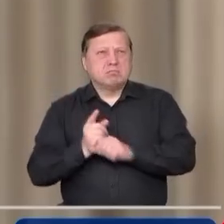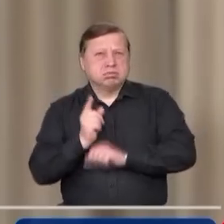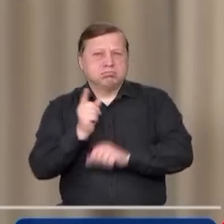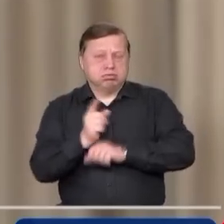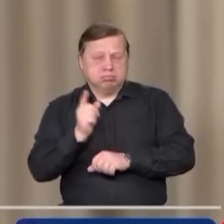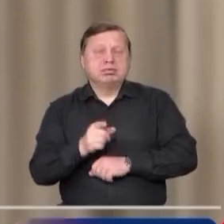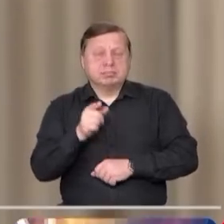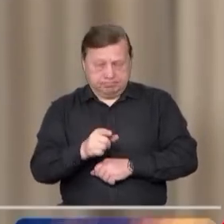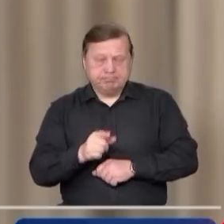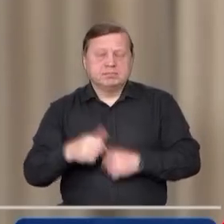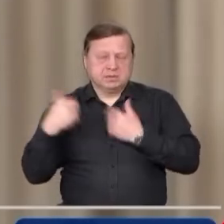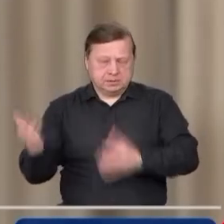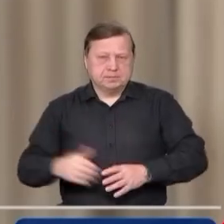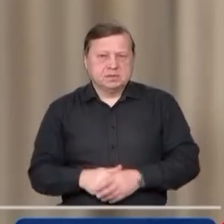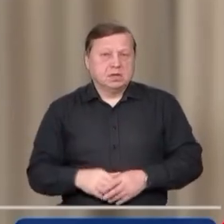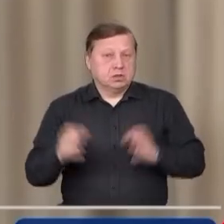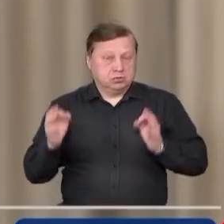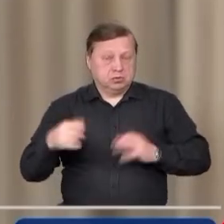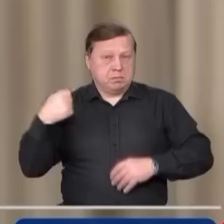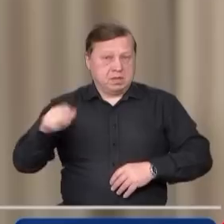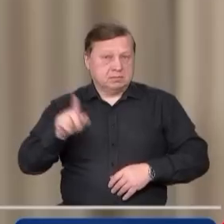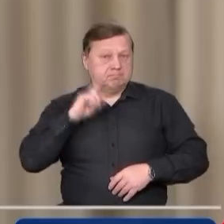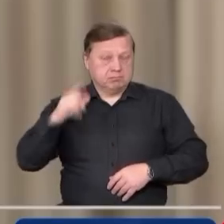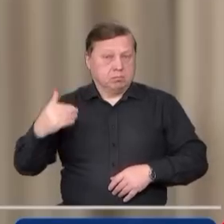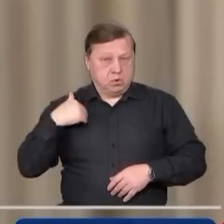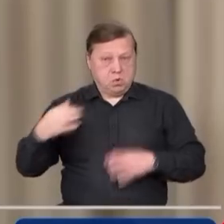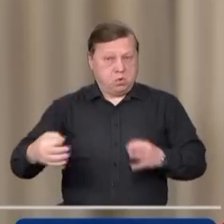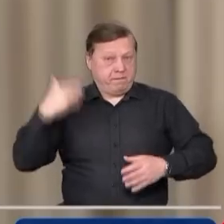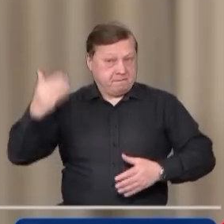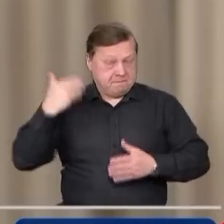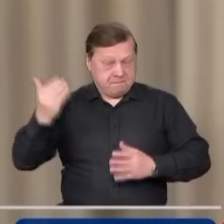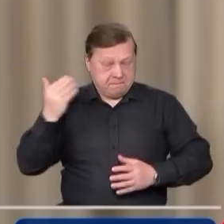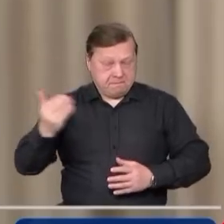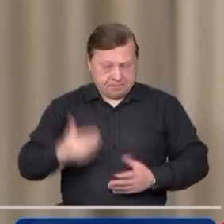zaszczyt wysłuchania dzisiaj pana prezydenta Zełenskiego.